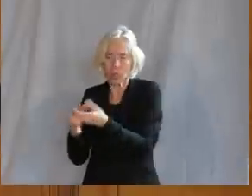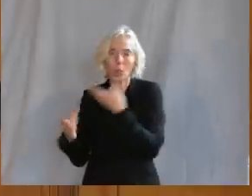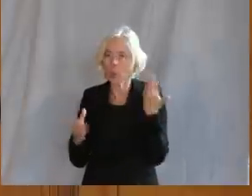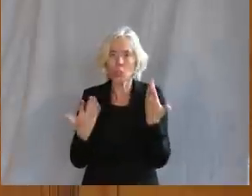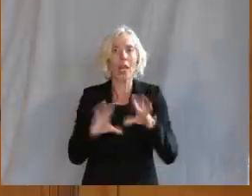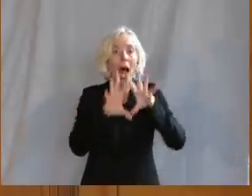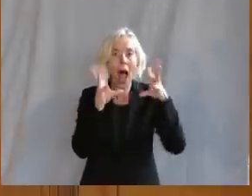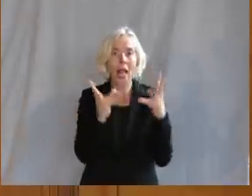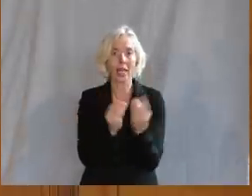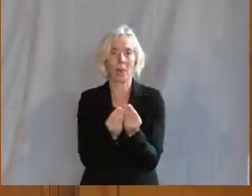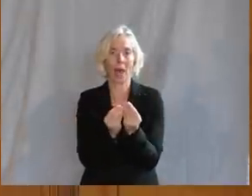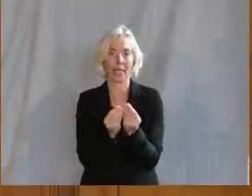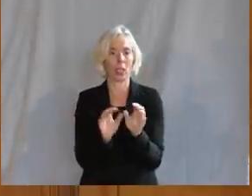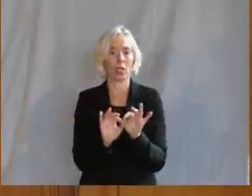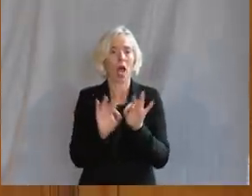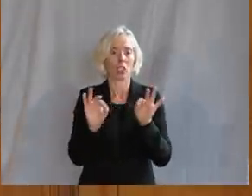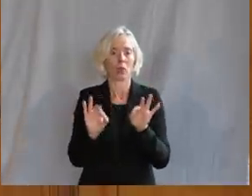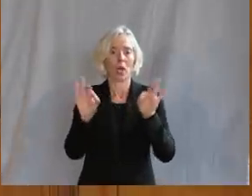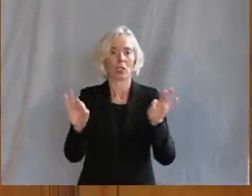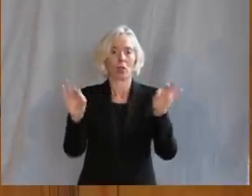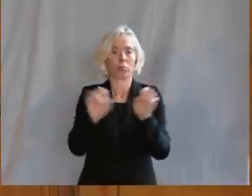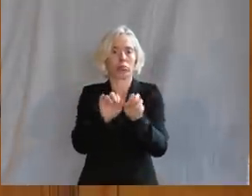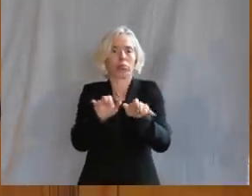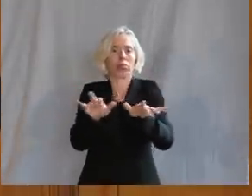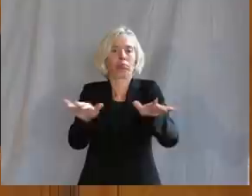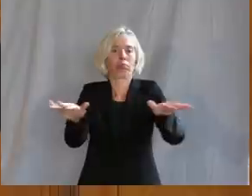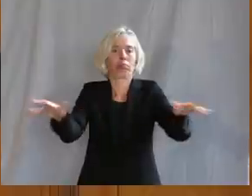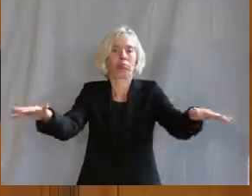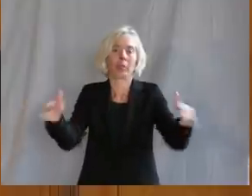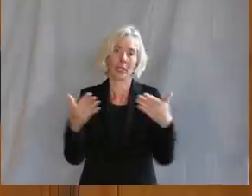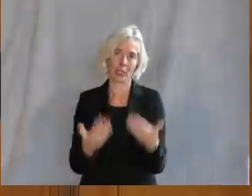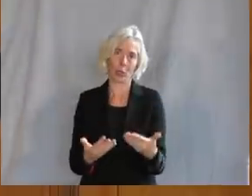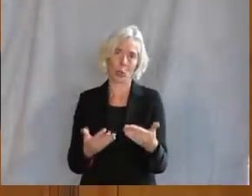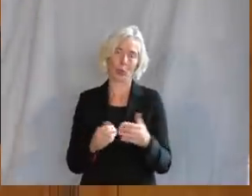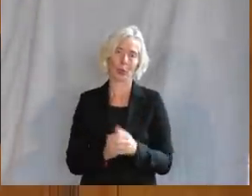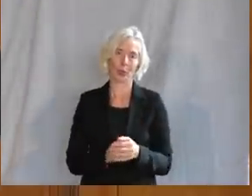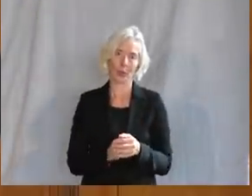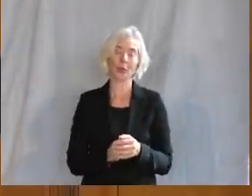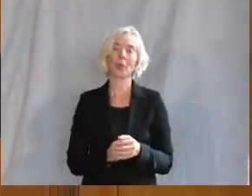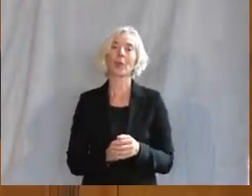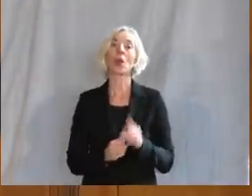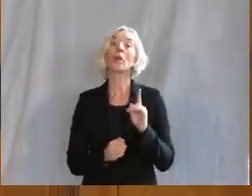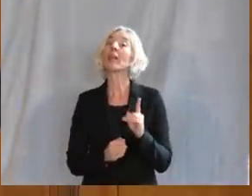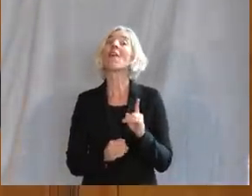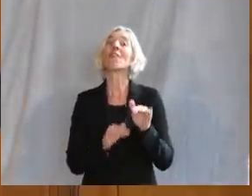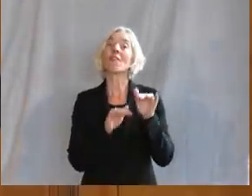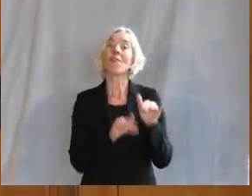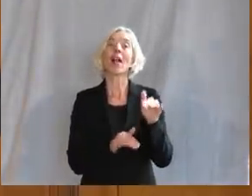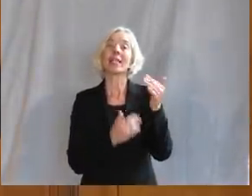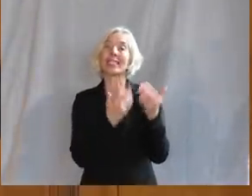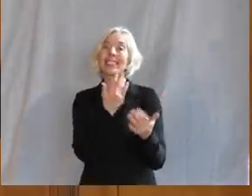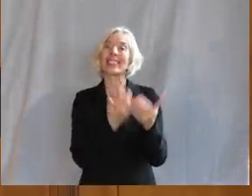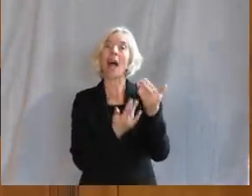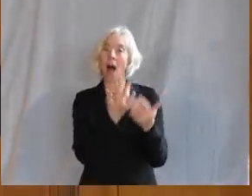ein wirklich diffuses Geschehen, was die gesamte Bevölkerung betrifft. Zu den Fallzahlen möchte ich vielleicht gleich erwähnen, weil dazu sicherlich